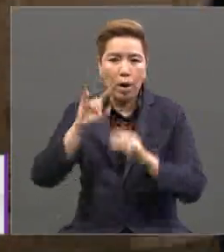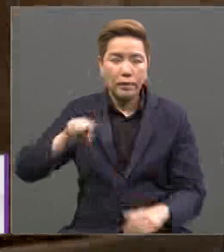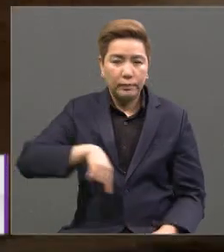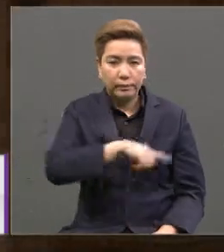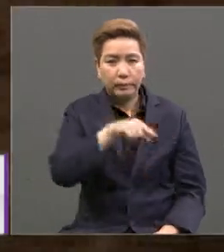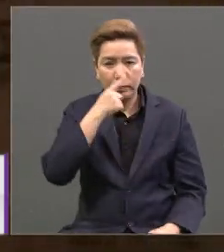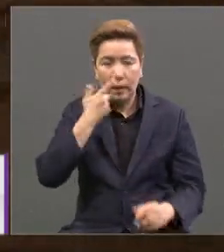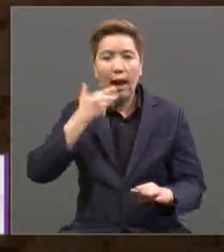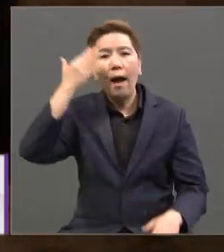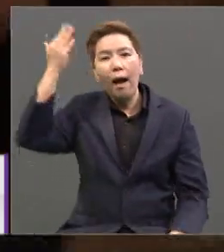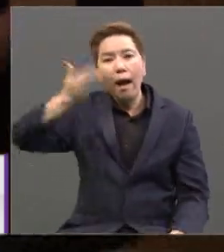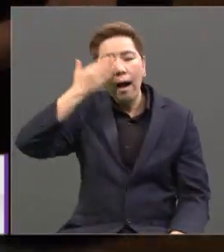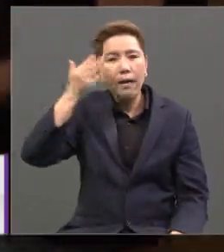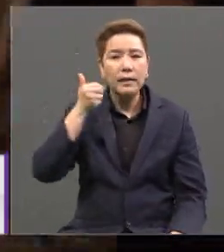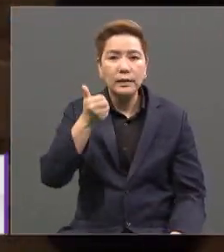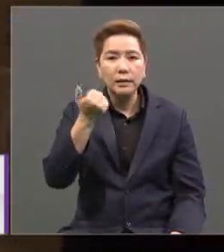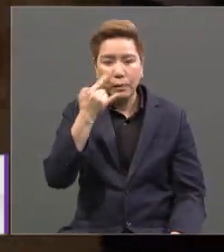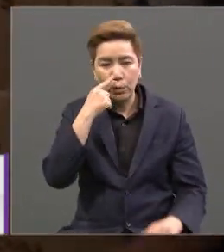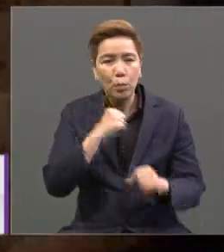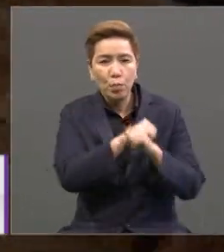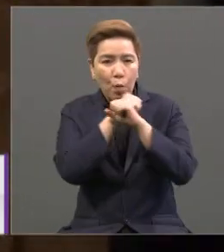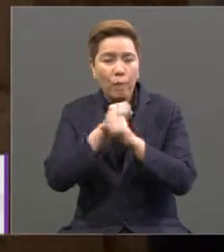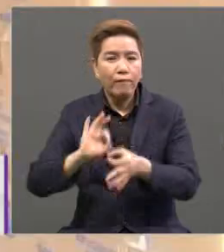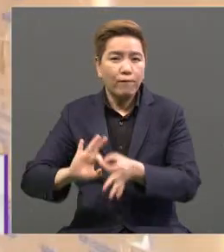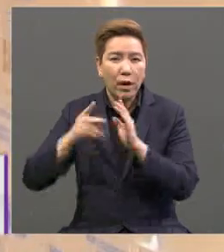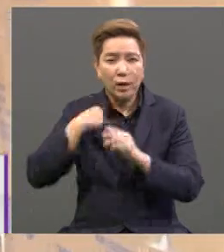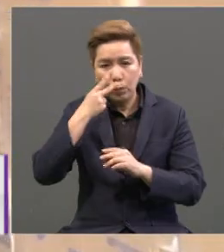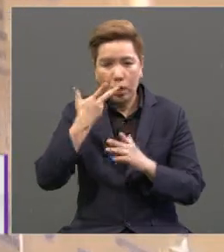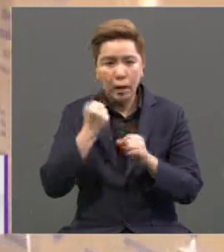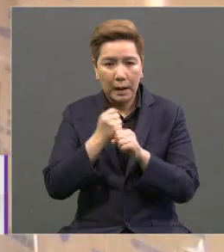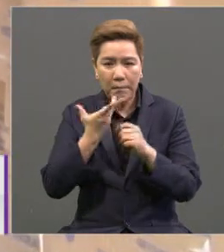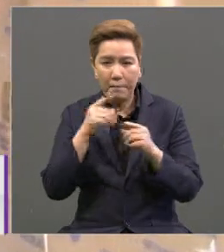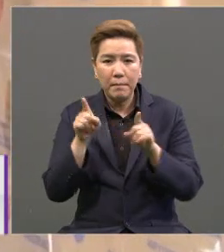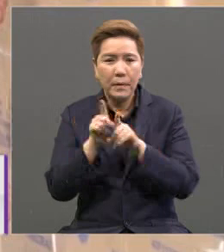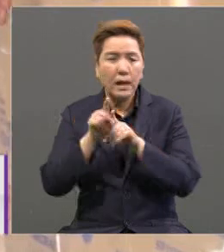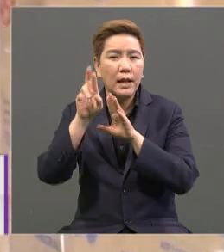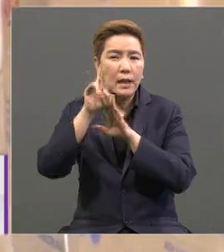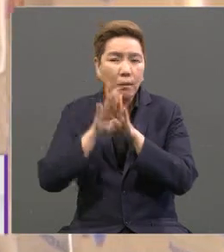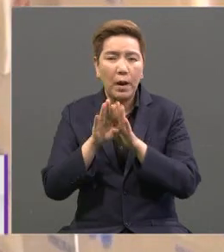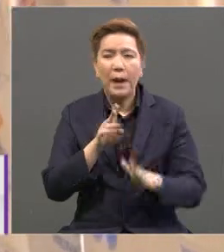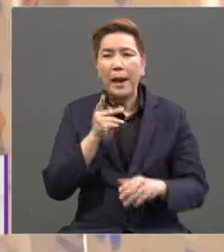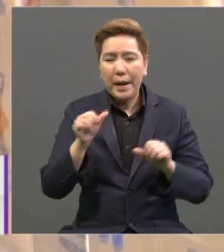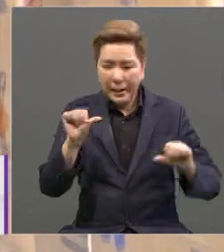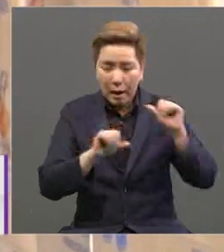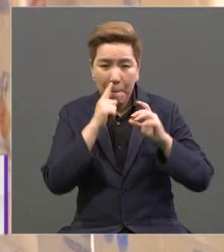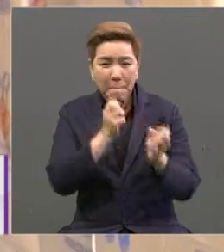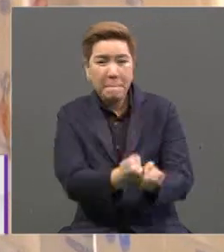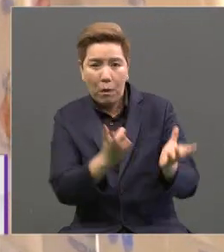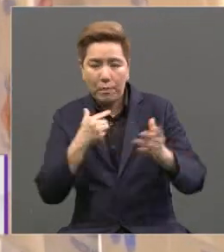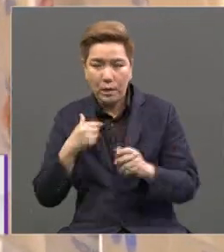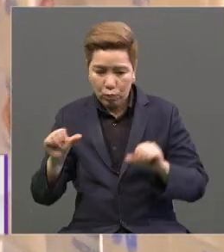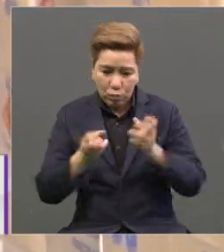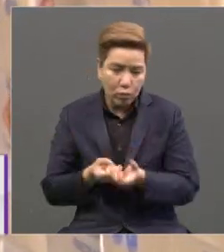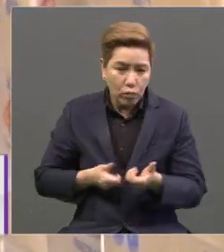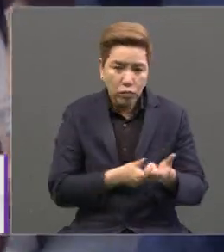าการระบายอากาศระบบป้องกันอัคคีภัยรวมถึงการติดตั้งระบบของเคมีในกรณีเกิดเหตุ